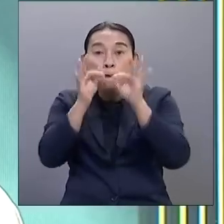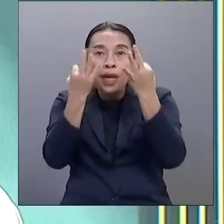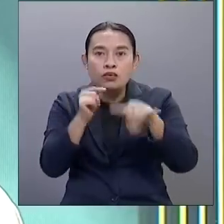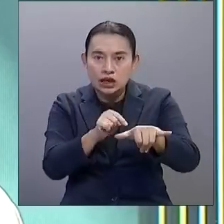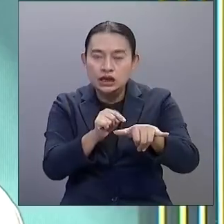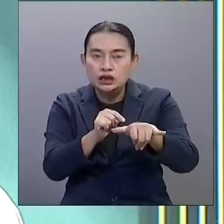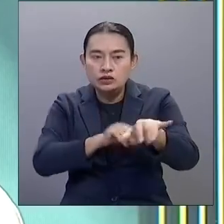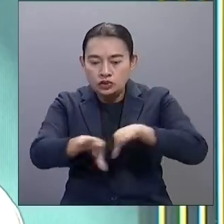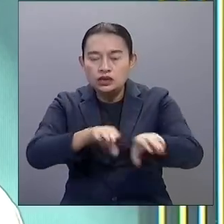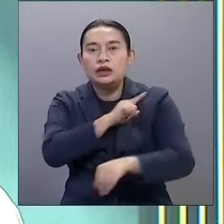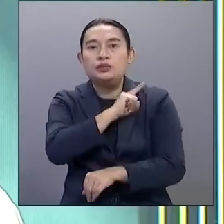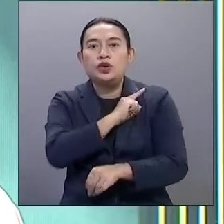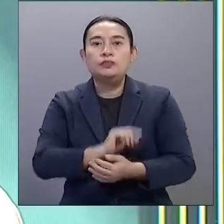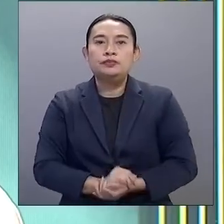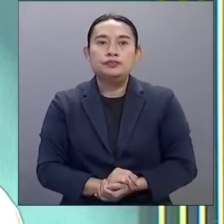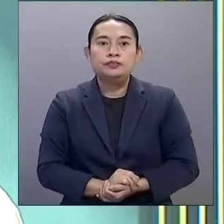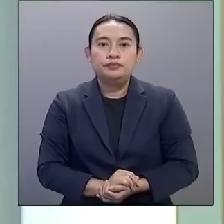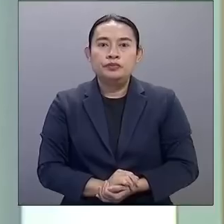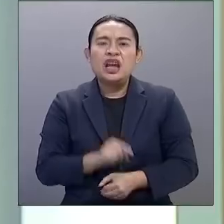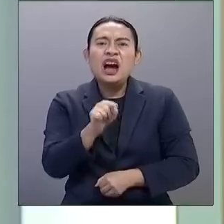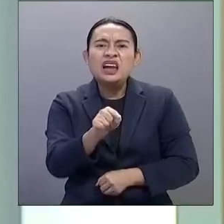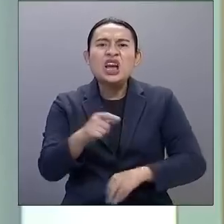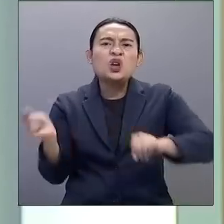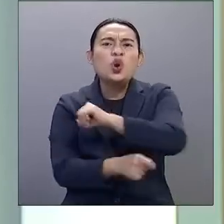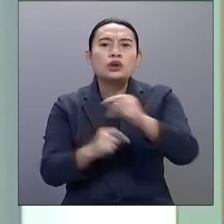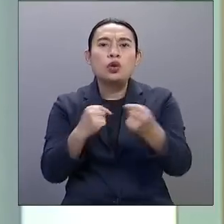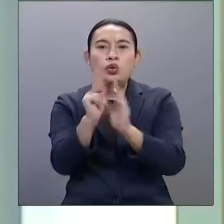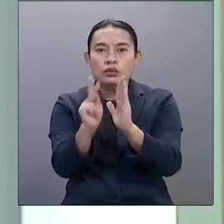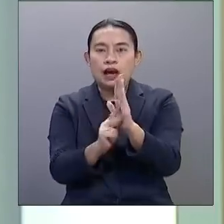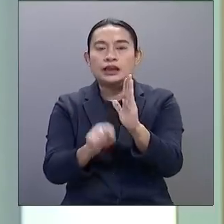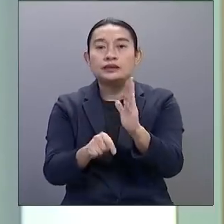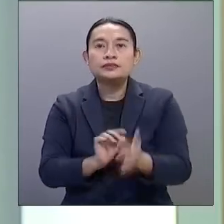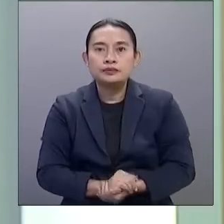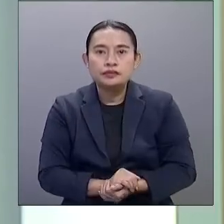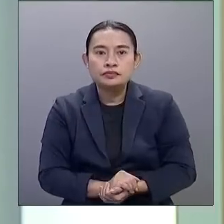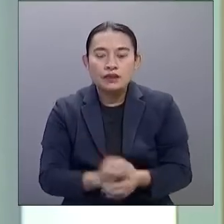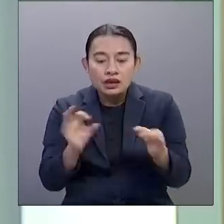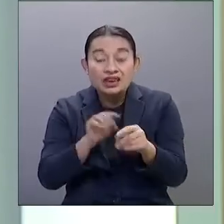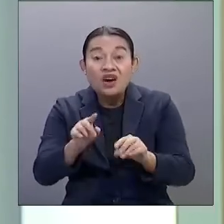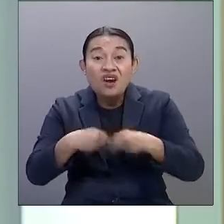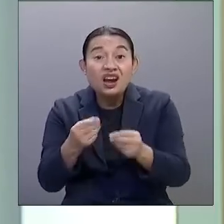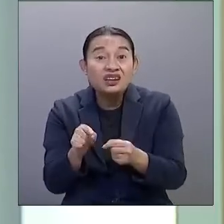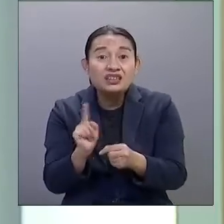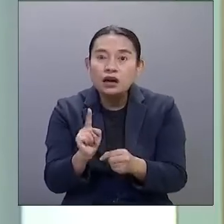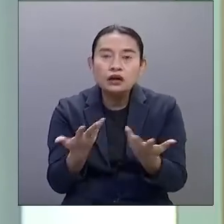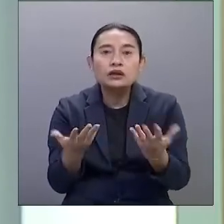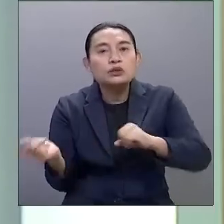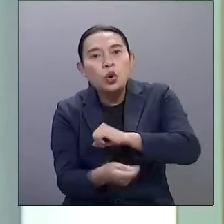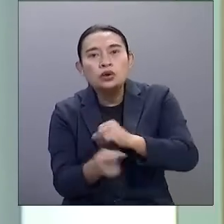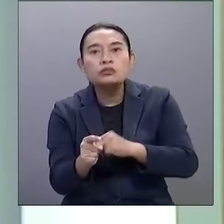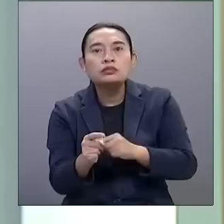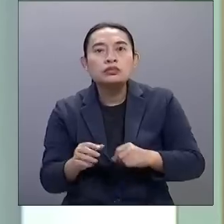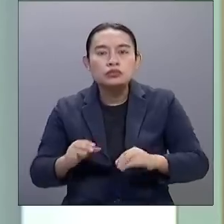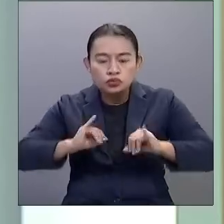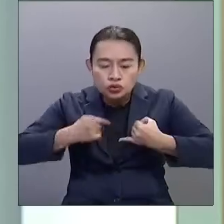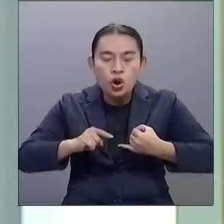การกัน ครับอันนี้ทางโทษการกฎหมายสมมุติว่าแจ้งได้เมื่อสักครู่นี้พี่เจมพูดแล้วว่าช่องทางในการแจ้งแบบไหนโทษที่เจ้าของสุนัขเจ้าของ